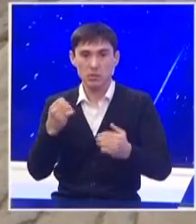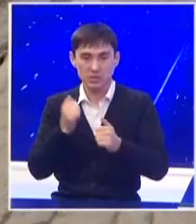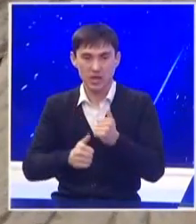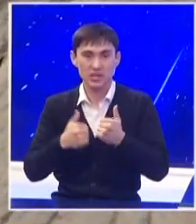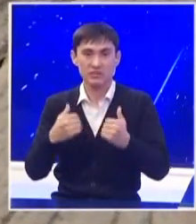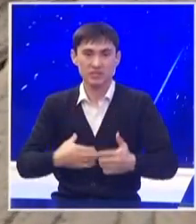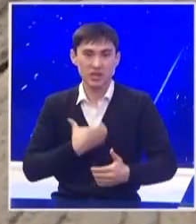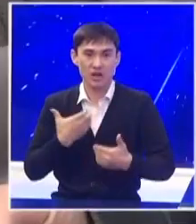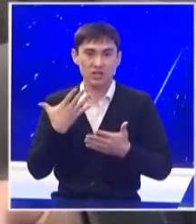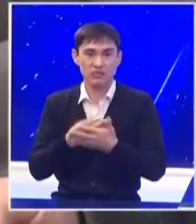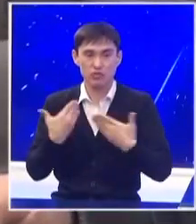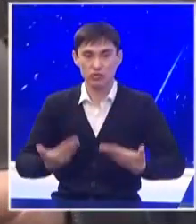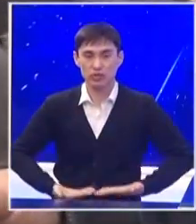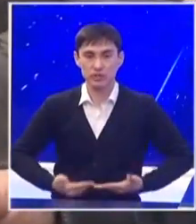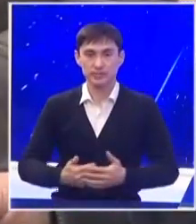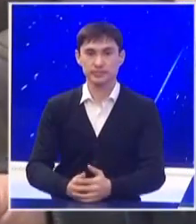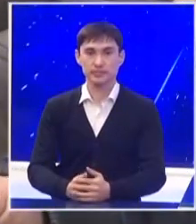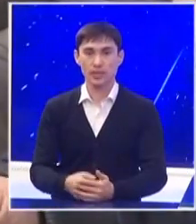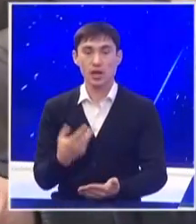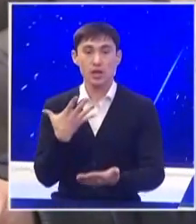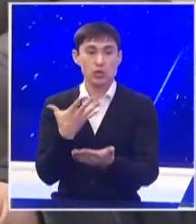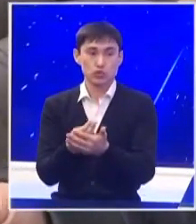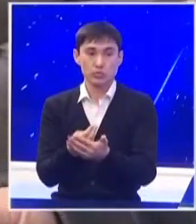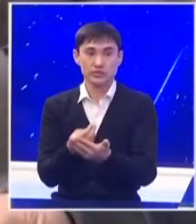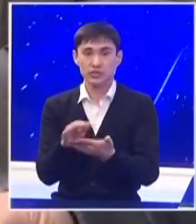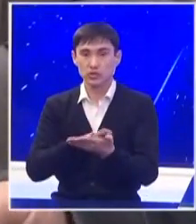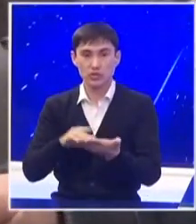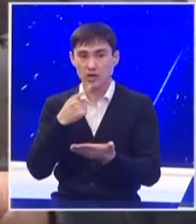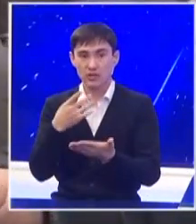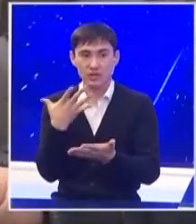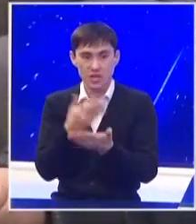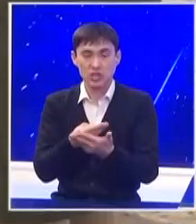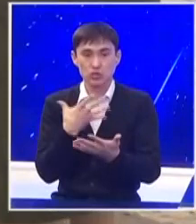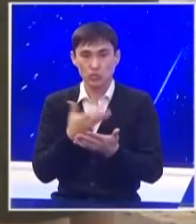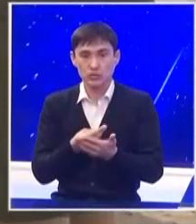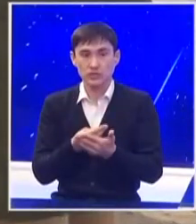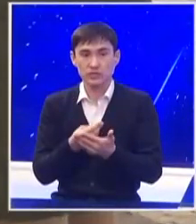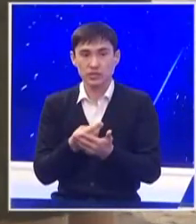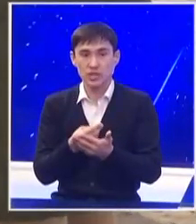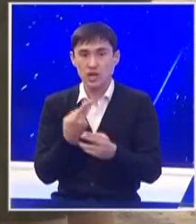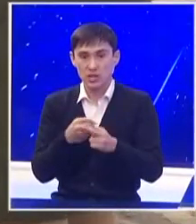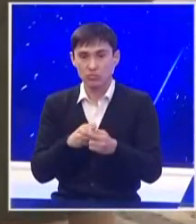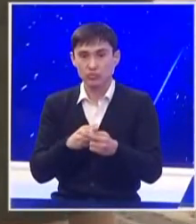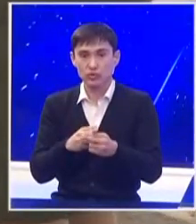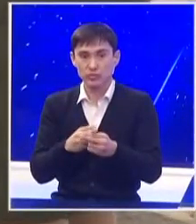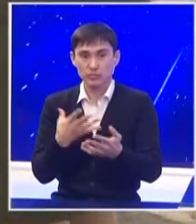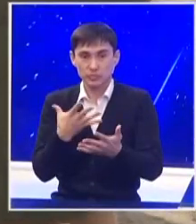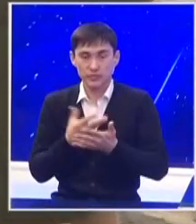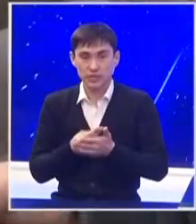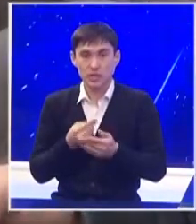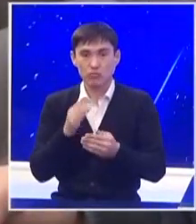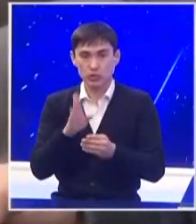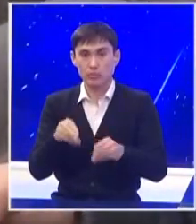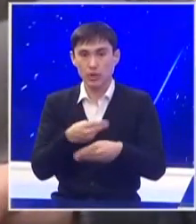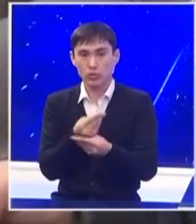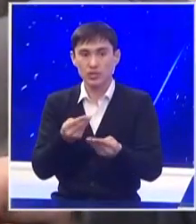свою жизнь. Да, это у нас собственность. Я ничего не говорю, это у всех наша собственность. Пусть это приватизированная собственность. Пусть нам